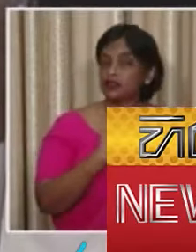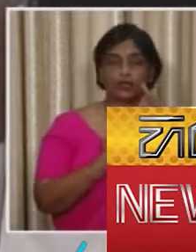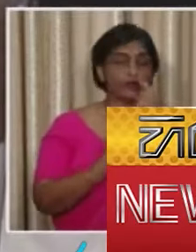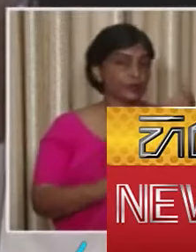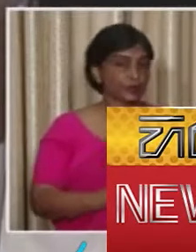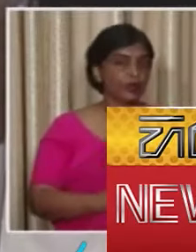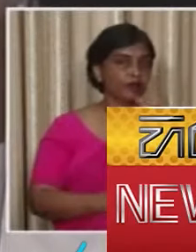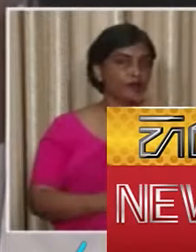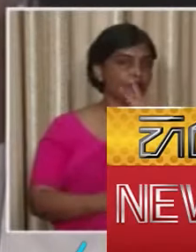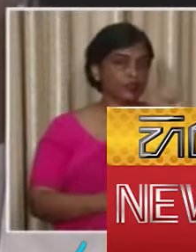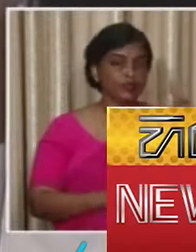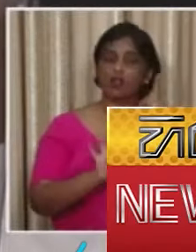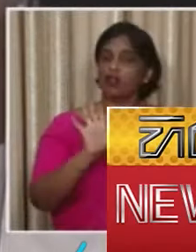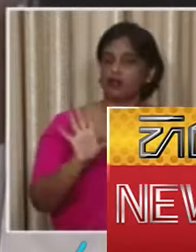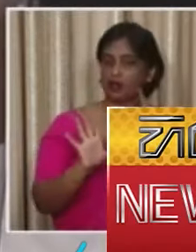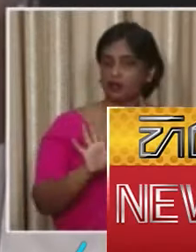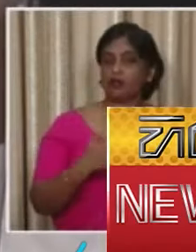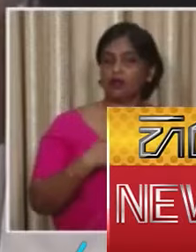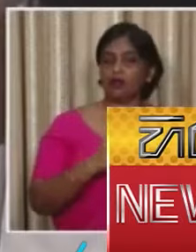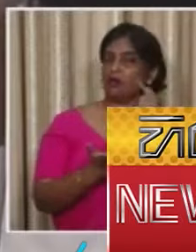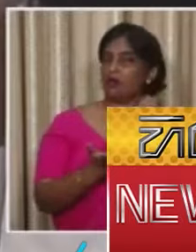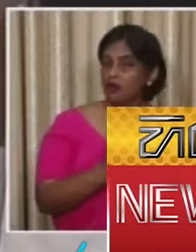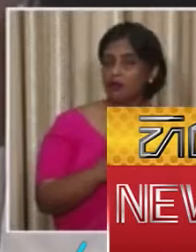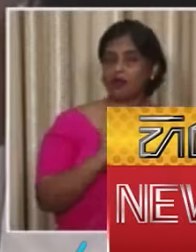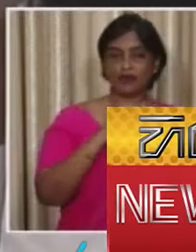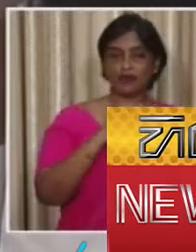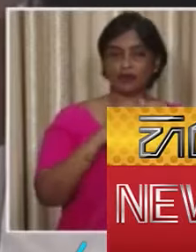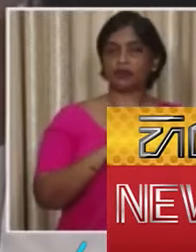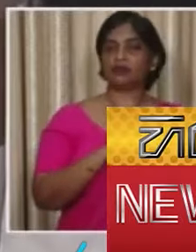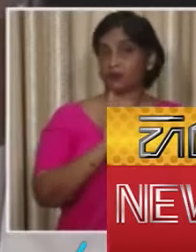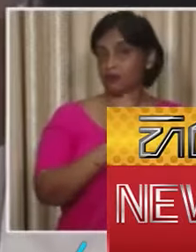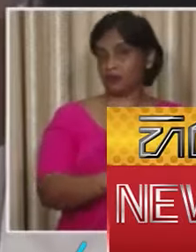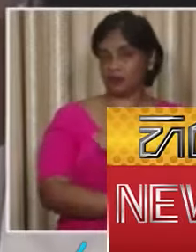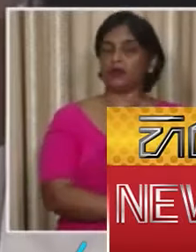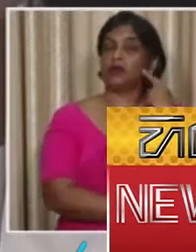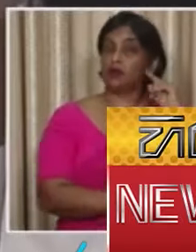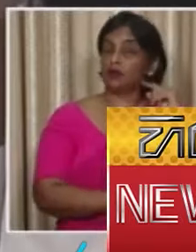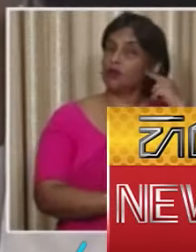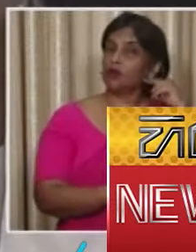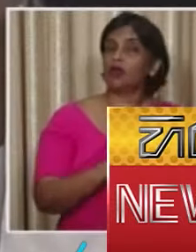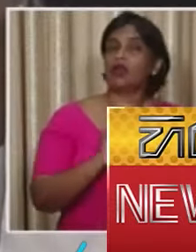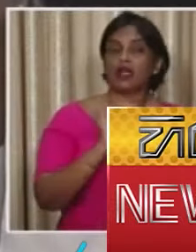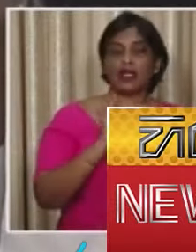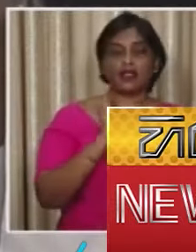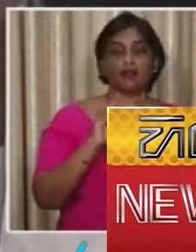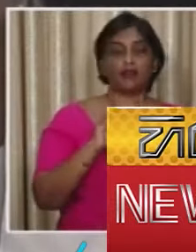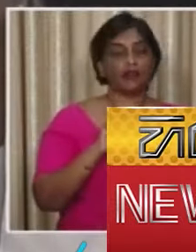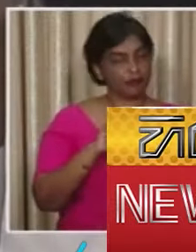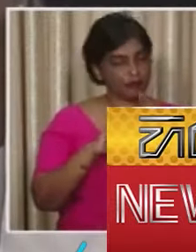දැන්නුවේ 2022 වසරේ අප අමාරුවේ වැටෙන්නටත් බොහෝ කාලයකට කලින්. ඒ වගේම IMF